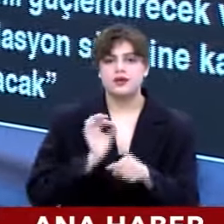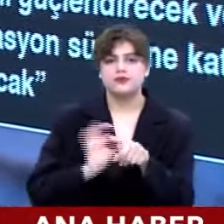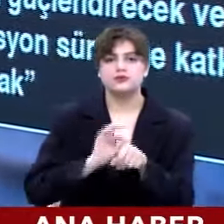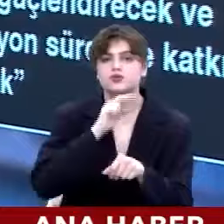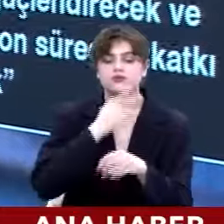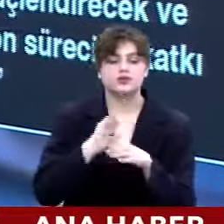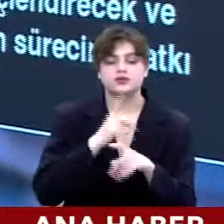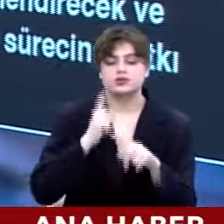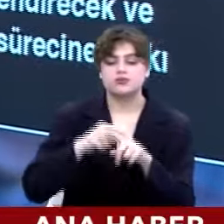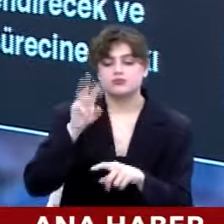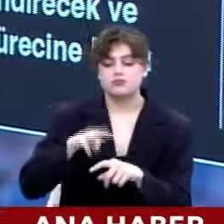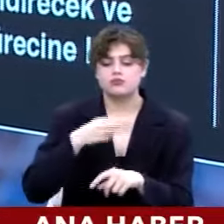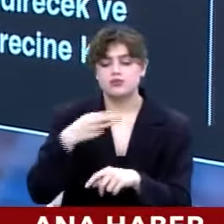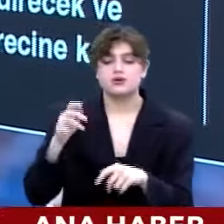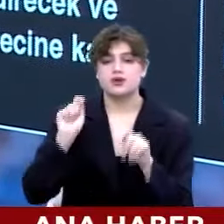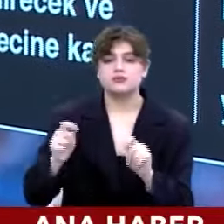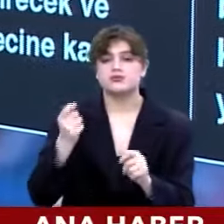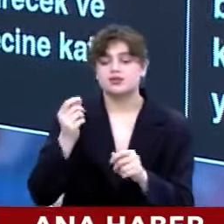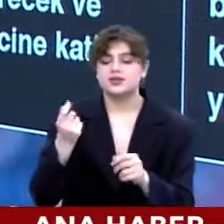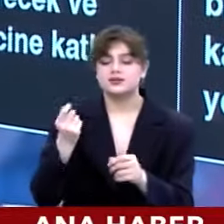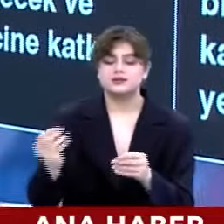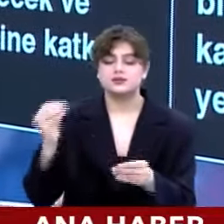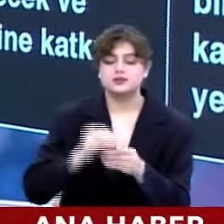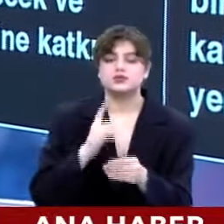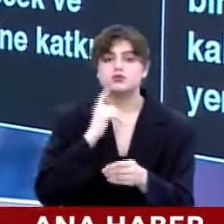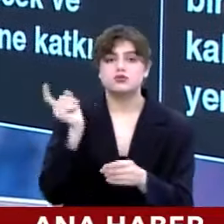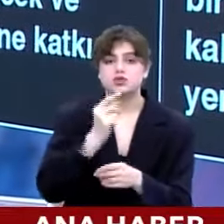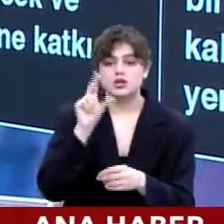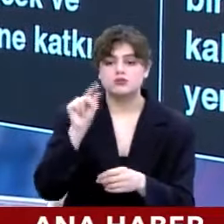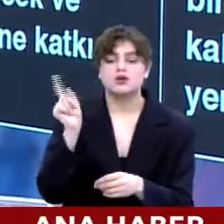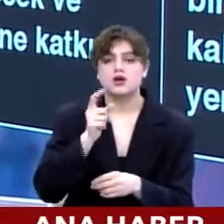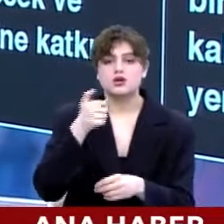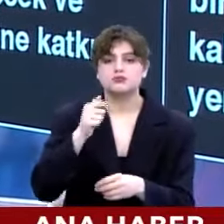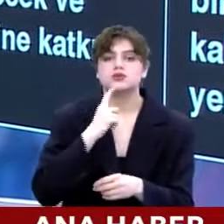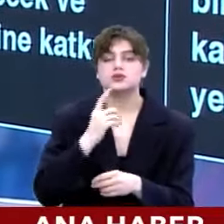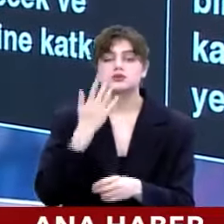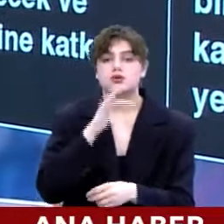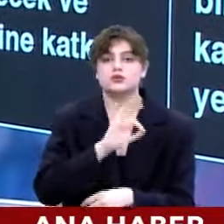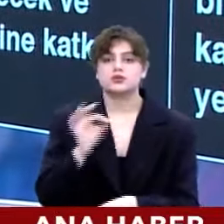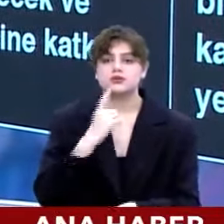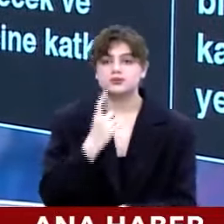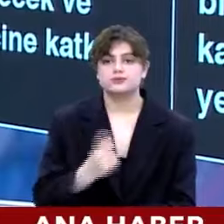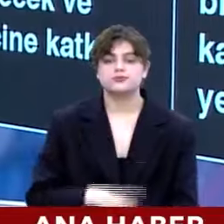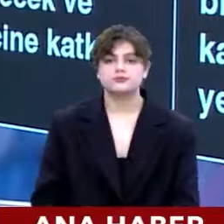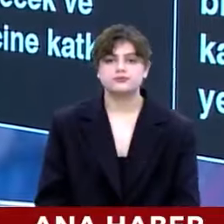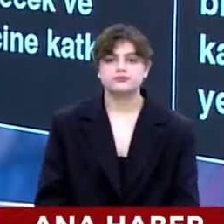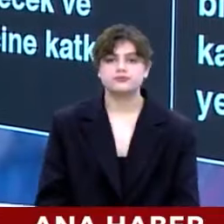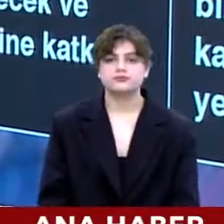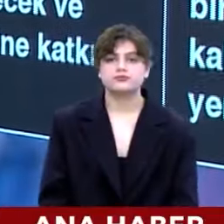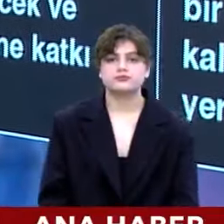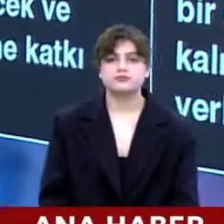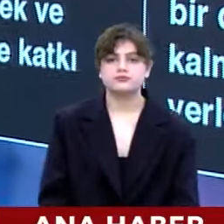oranı neyse çarpıp bölünecek. Üzerine biraz da ilave edilecek ama öyle %70'ler 60'lar seyyanen zamlar artık ufukta